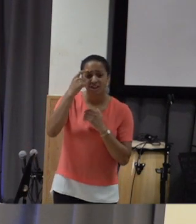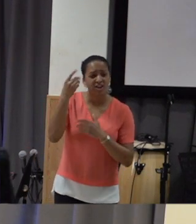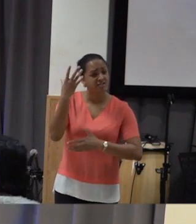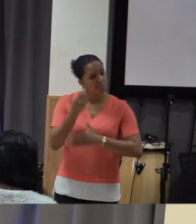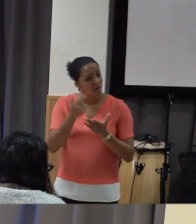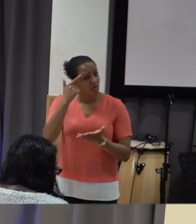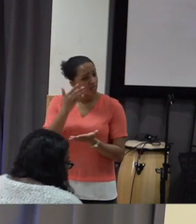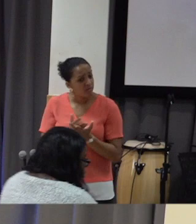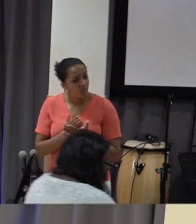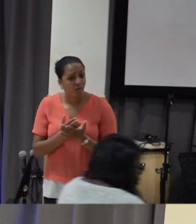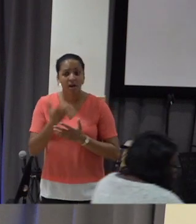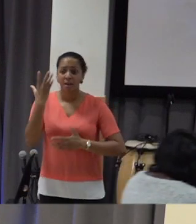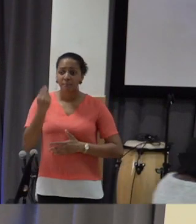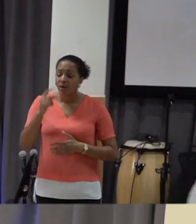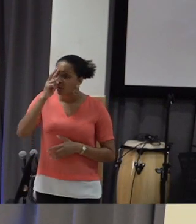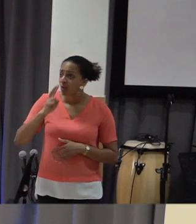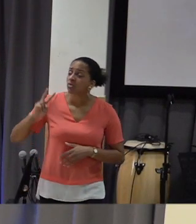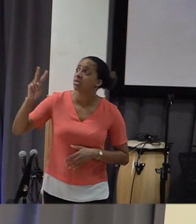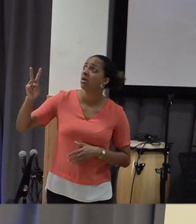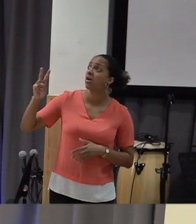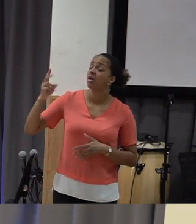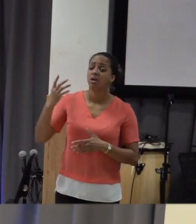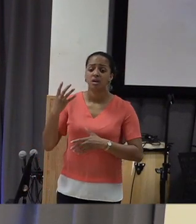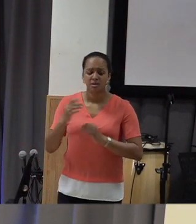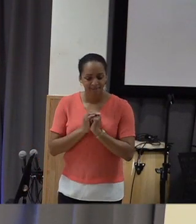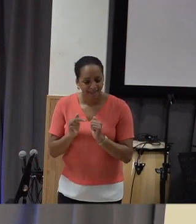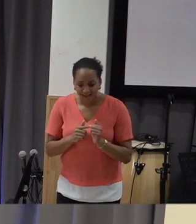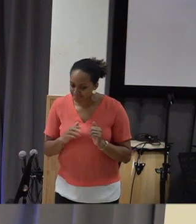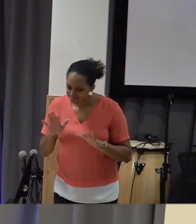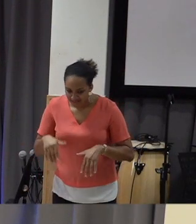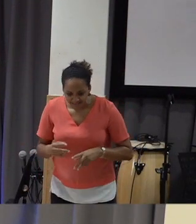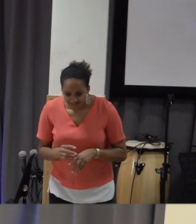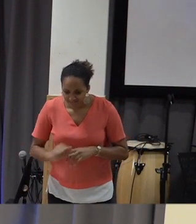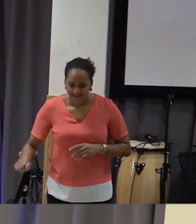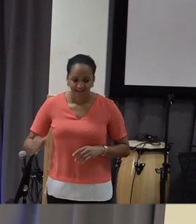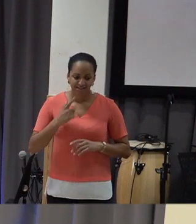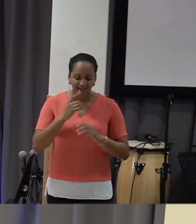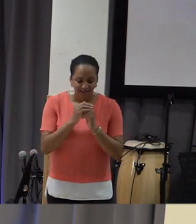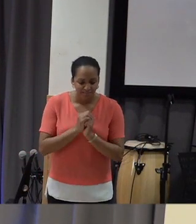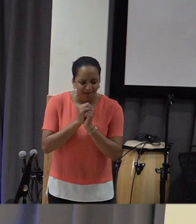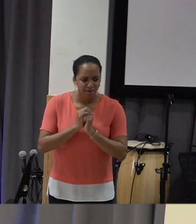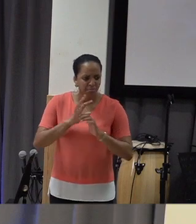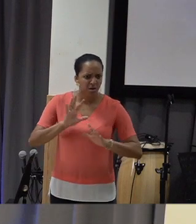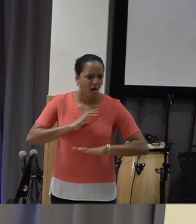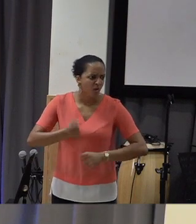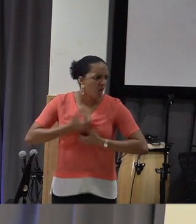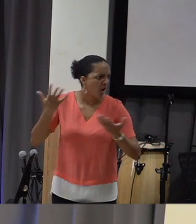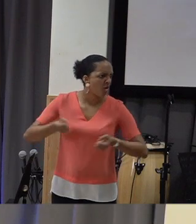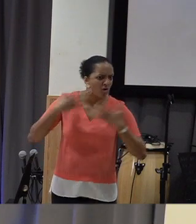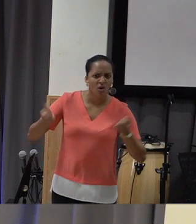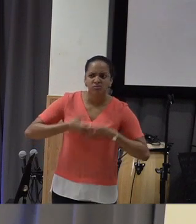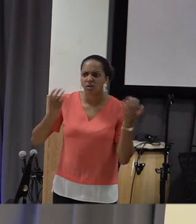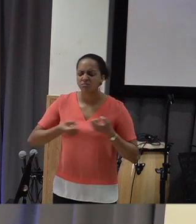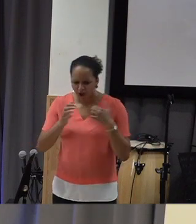foi, soit parce que tu manques d'honneur, soit parce que ta prière est mal faite dans le sens où tu pries avec des pulsions. Tu